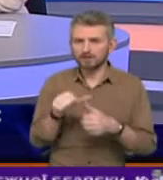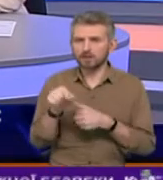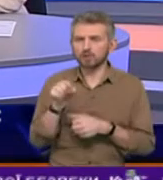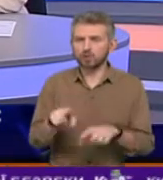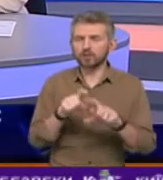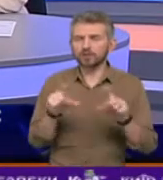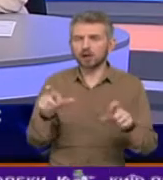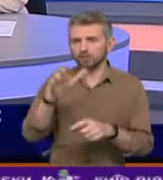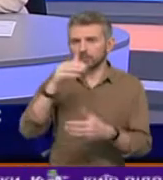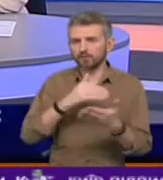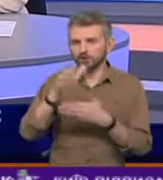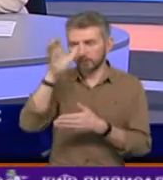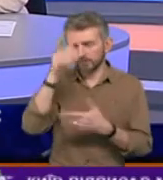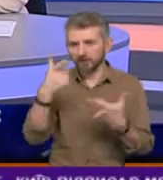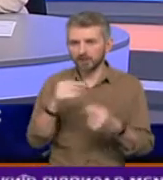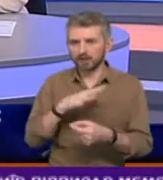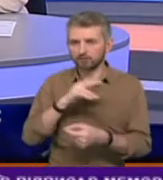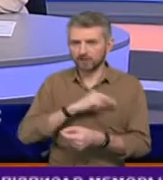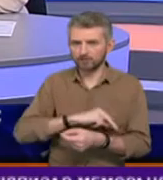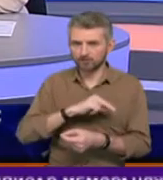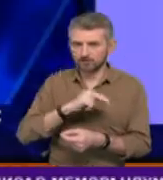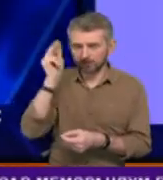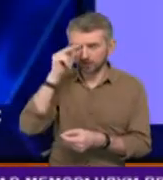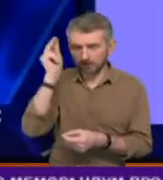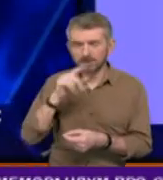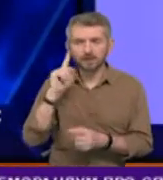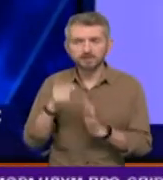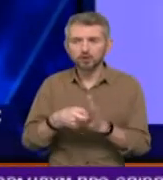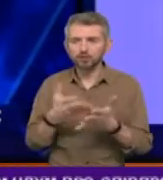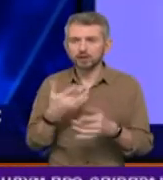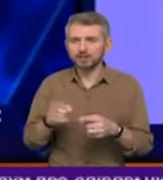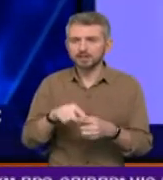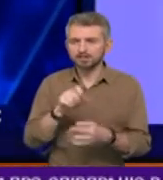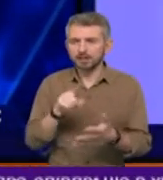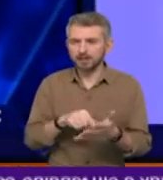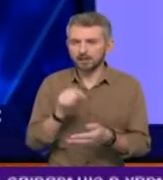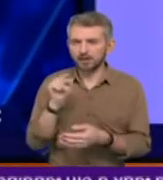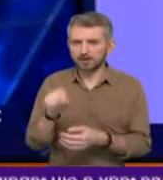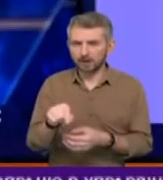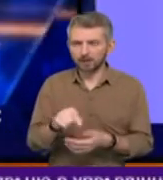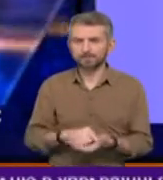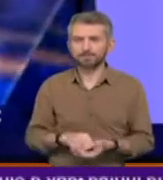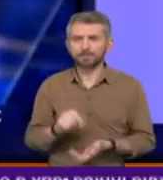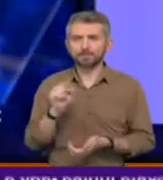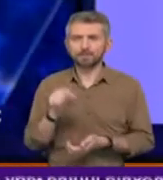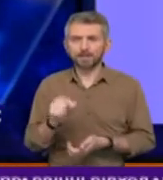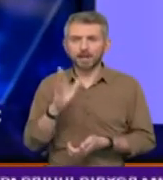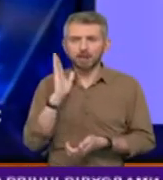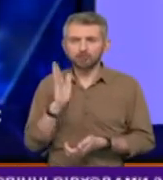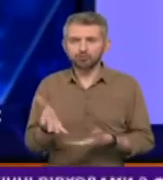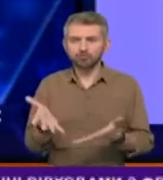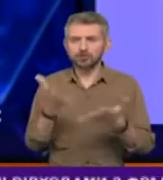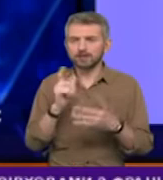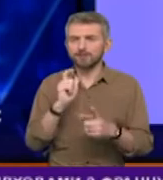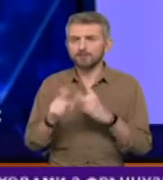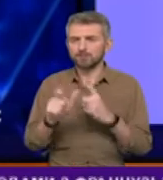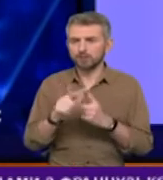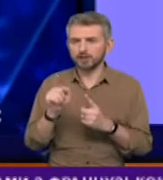може порог знижувати, там для інших підвищувати. Тобто, це вже вирішує, ми не можемо наперед знати, як це буде. А за скільки до